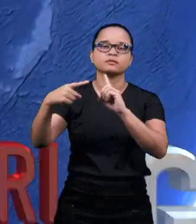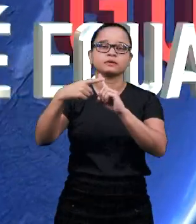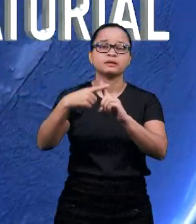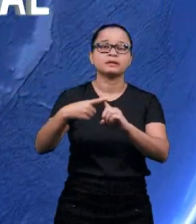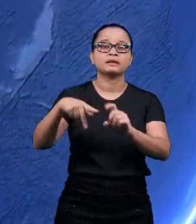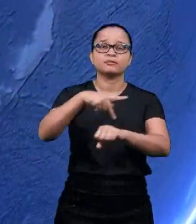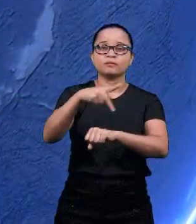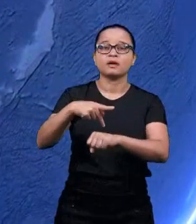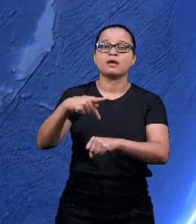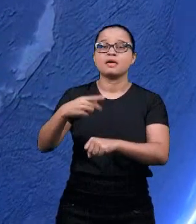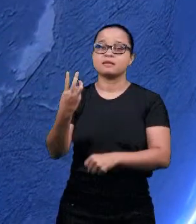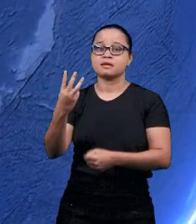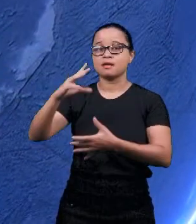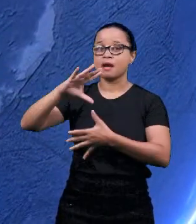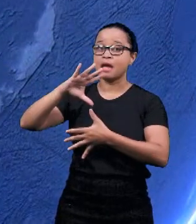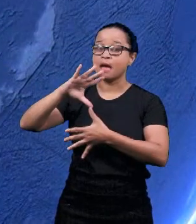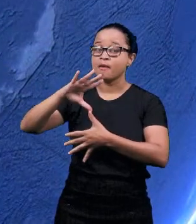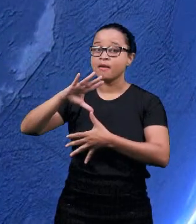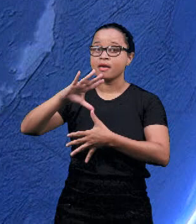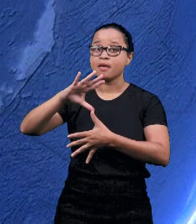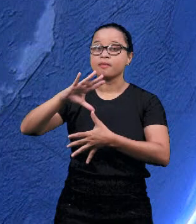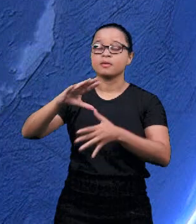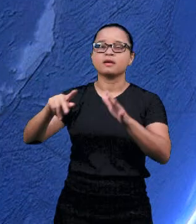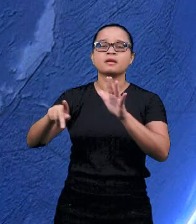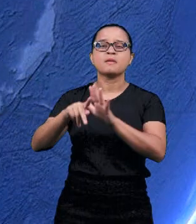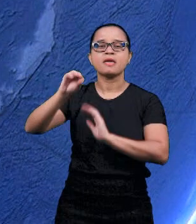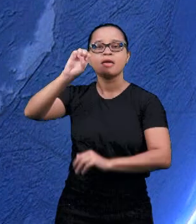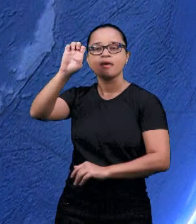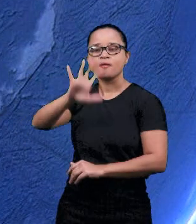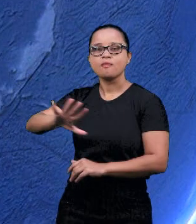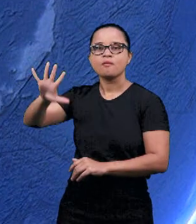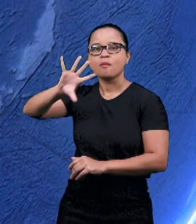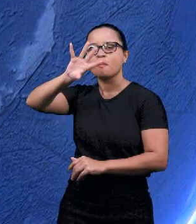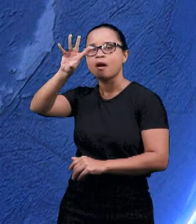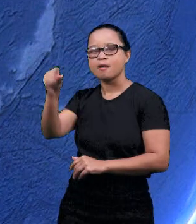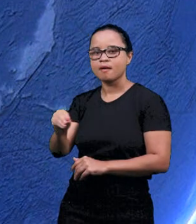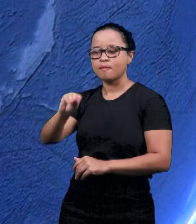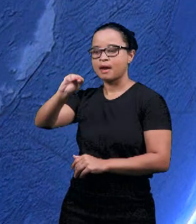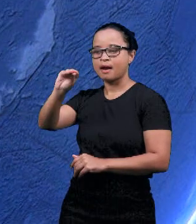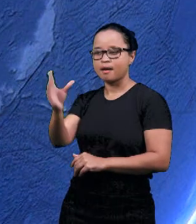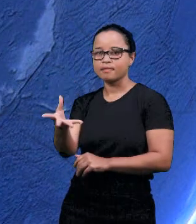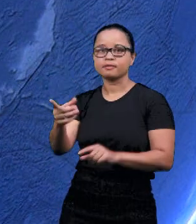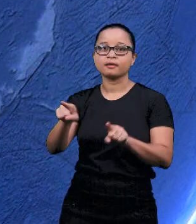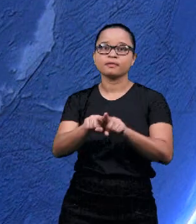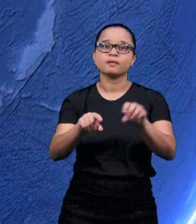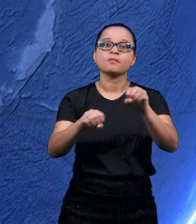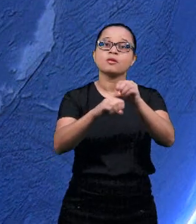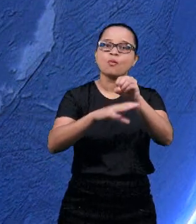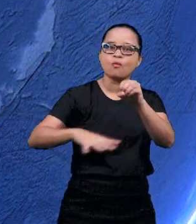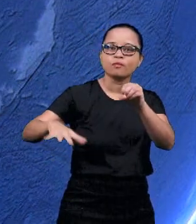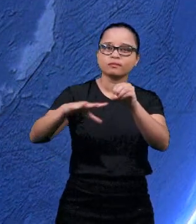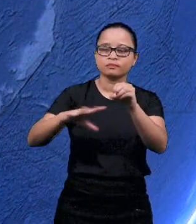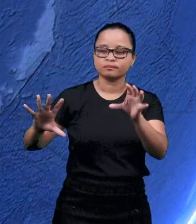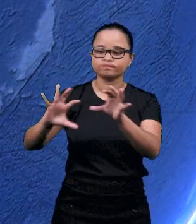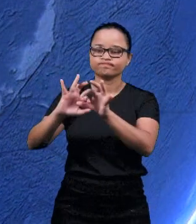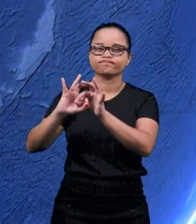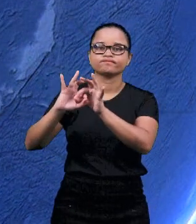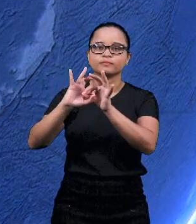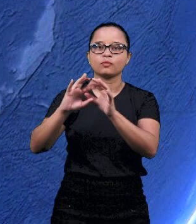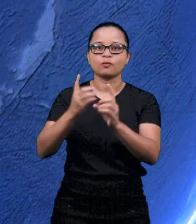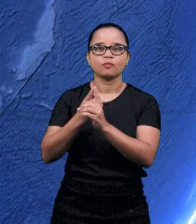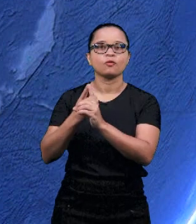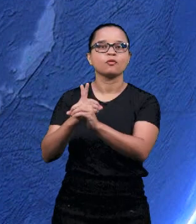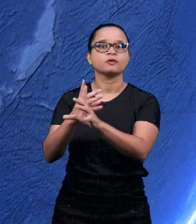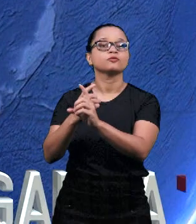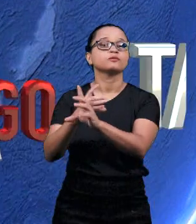Amériques, Europe, Afrique, Asie et Océanie, connectées par la même doctrine, par la direction du